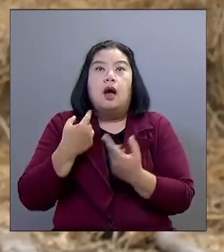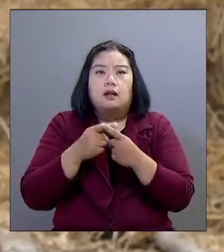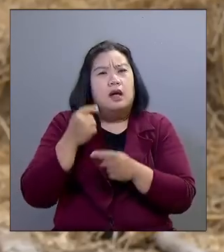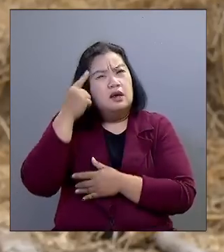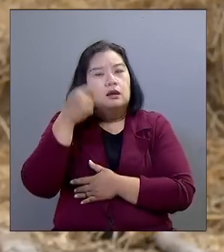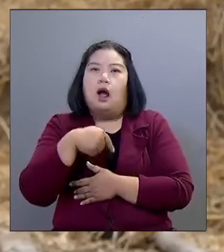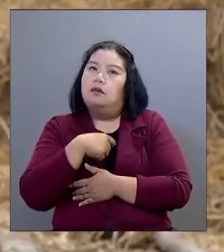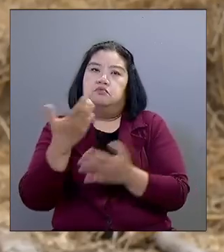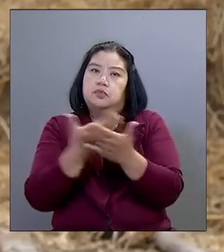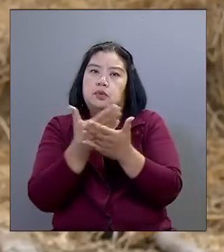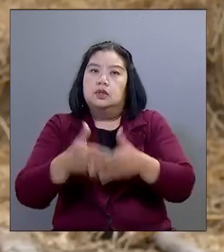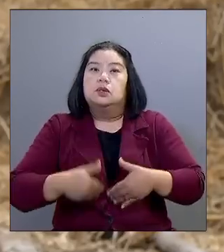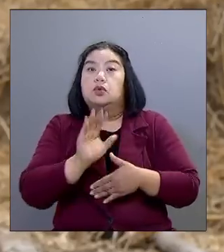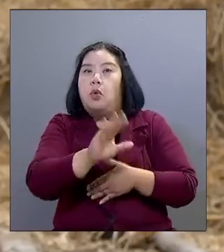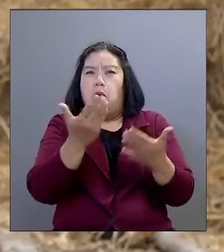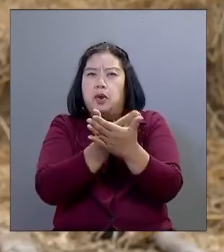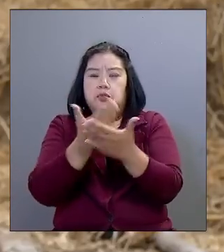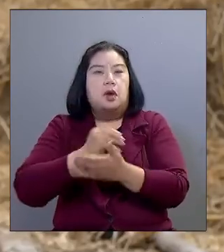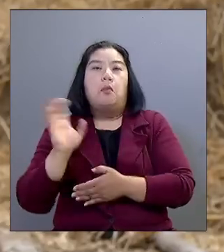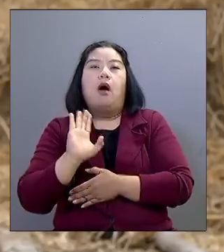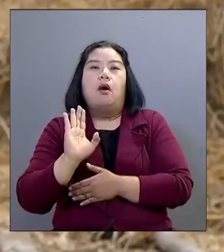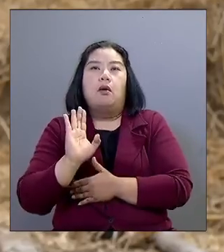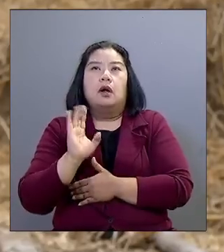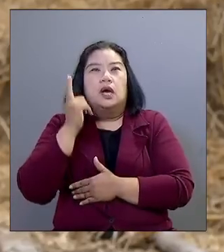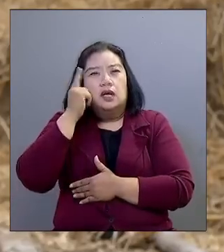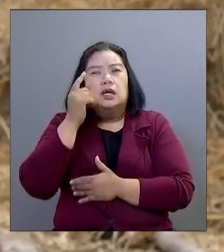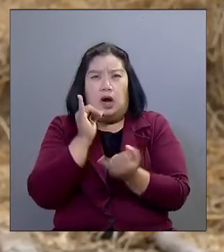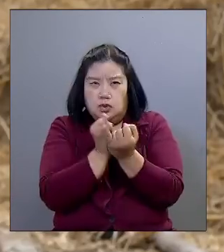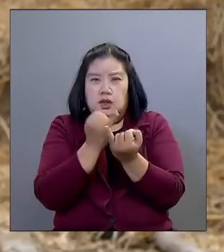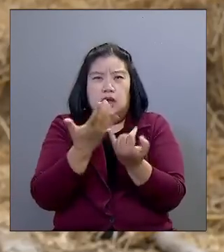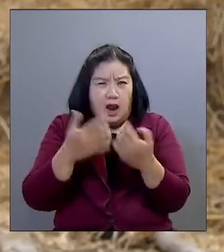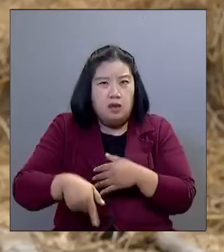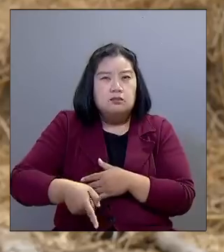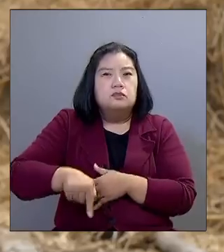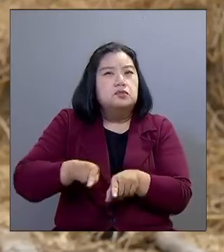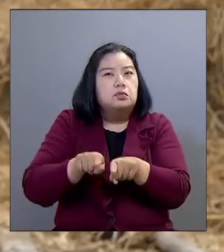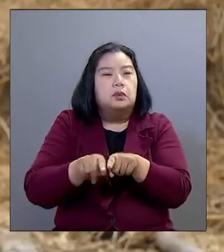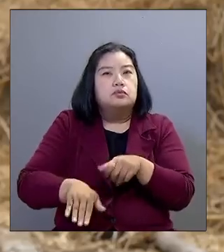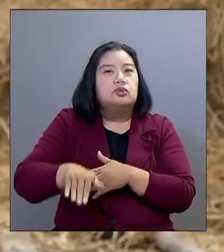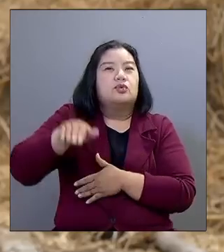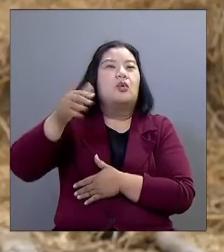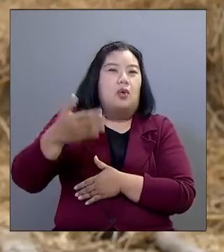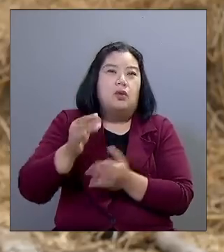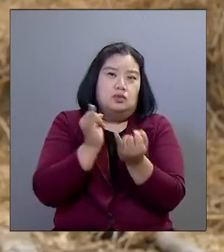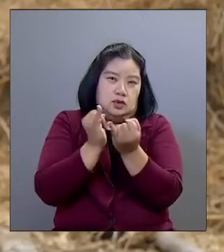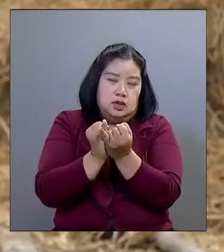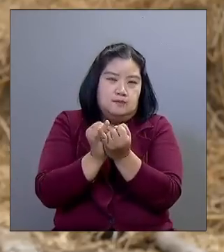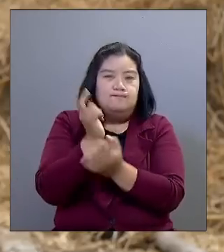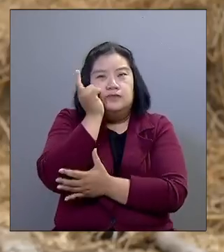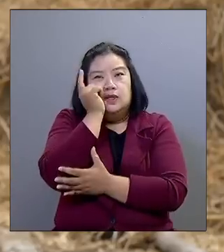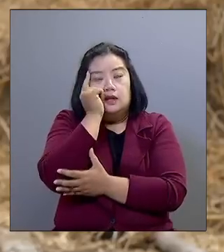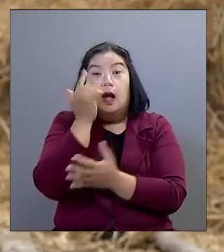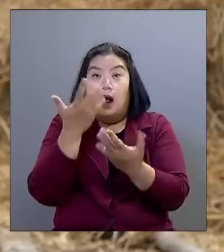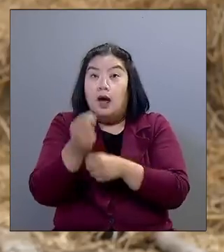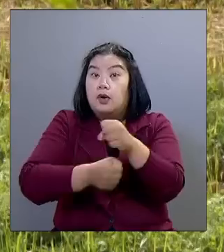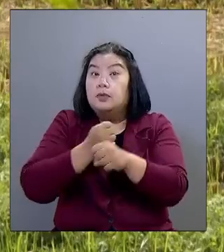นวิถีชีวิตของคนในชุมชนที่มีมาอยู่แล้วอะค่ะดังนั้นเราก็เลยมองว่าเอ๊ะในเมื่อคนในชุมชนทำนาทุก